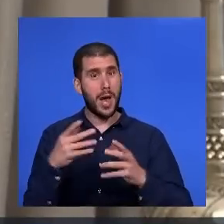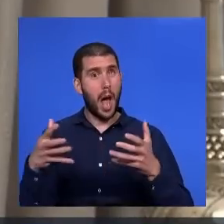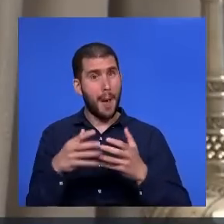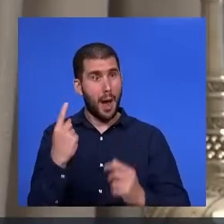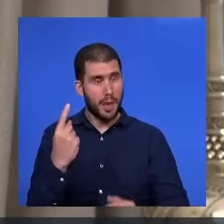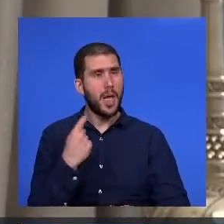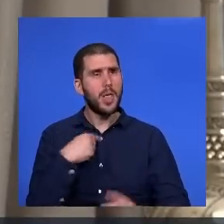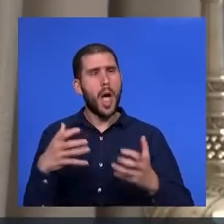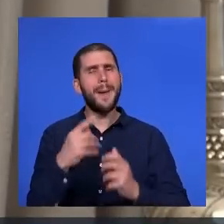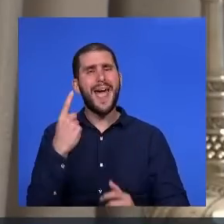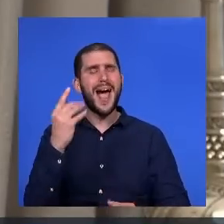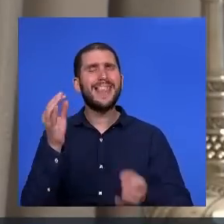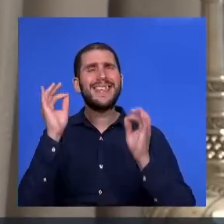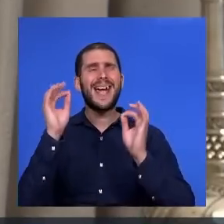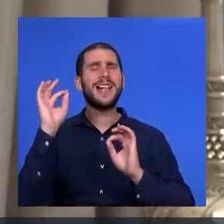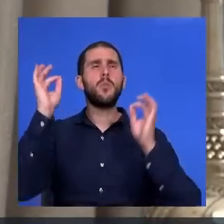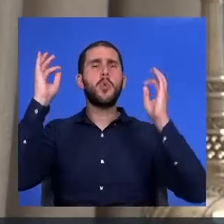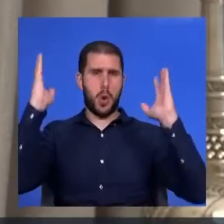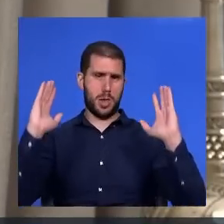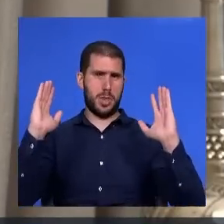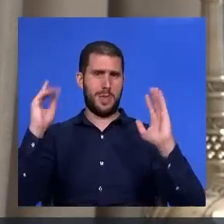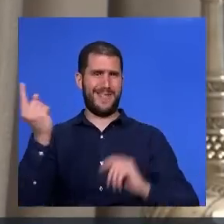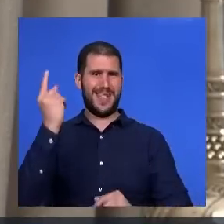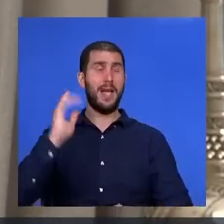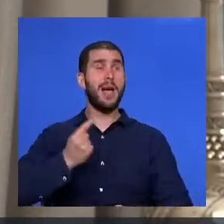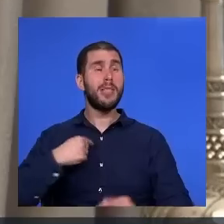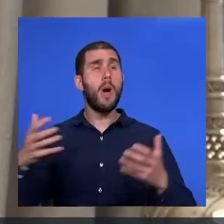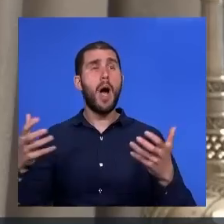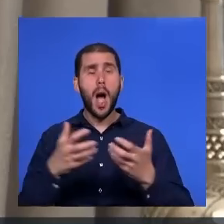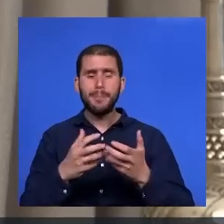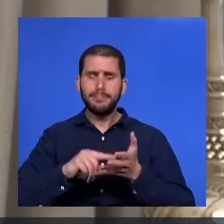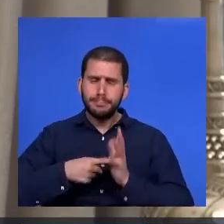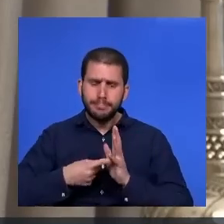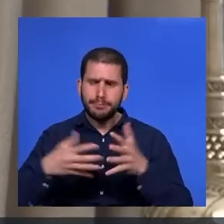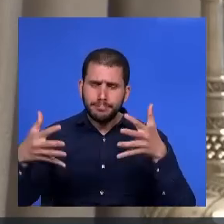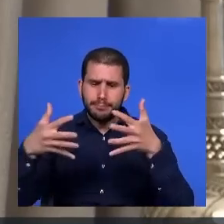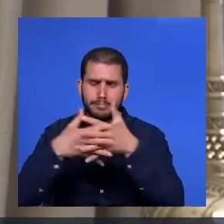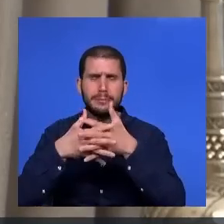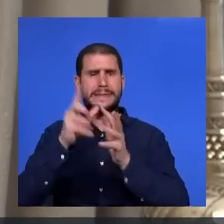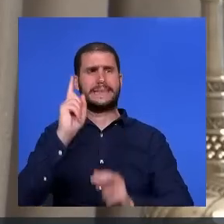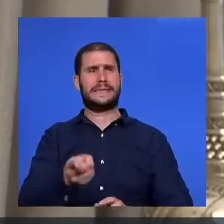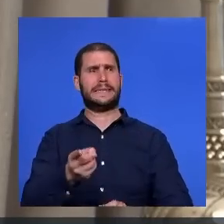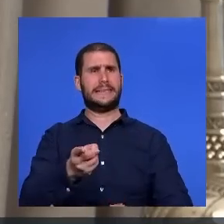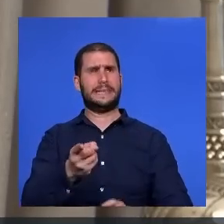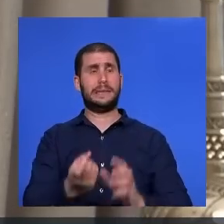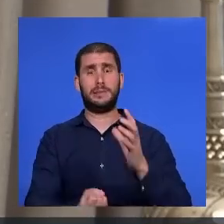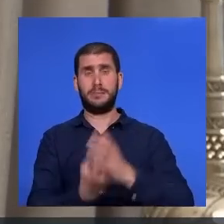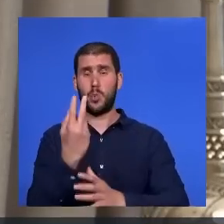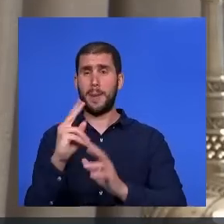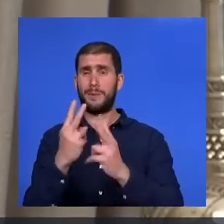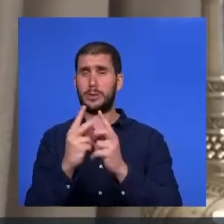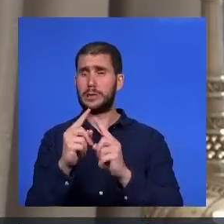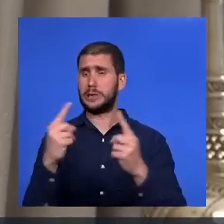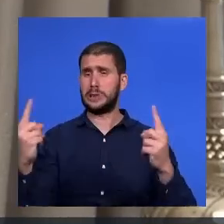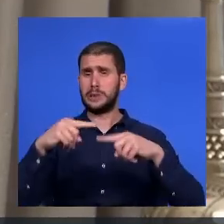אנחנו עם אחד יחיד ומיוחד, ואנחנו עם שנועד להיות ביחד, והוא מורכב מקבוצות שונות ודעות